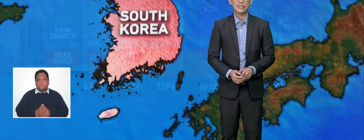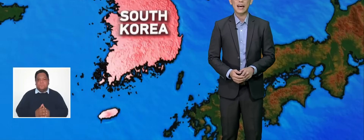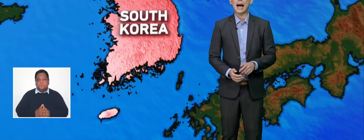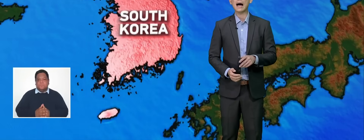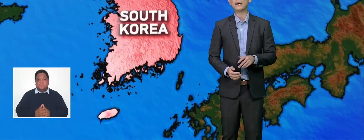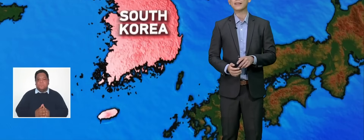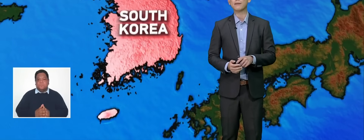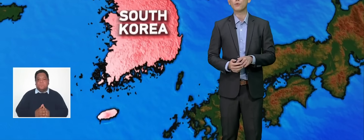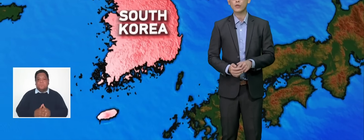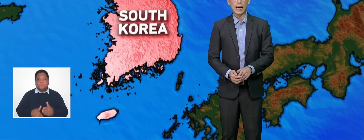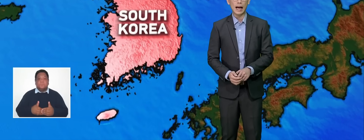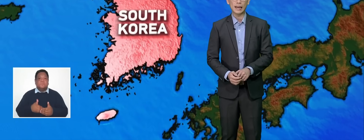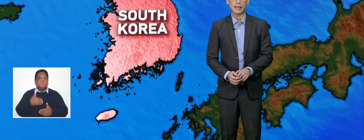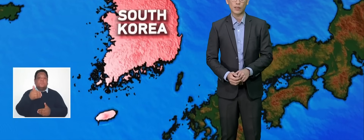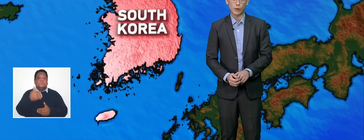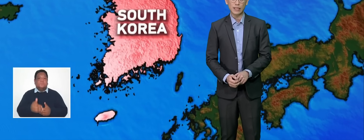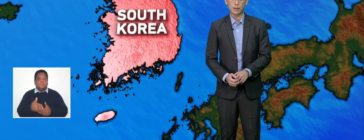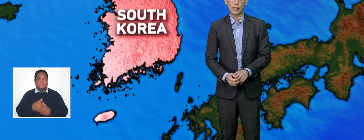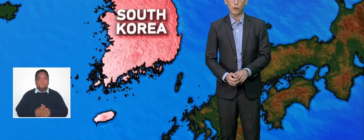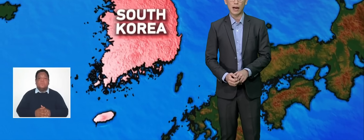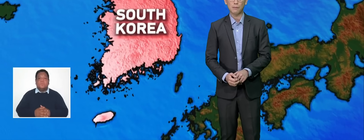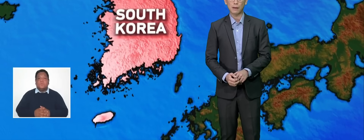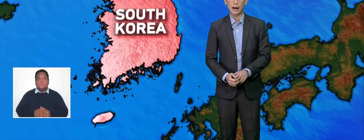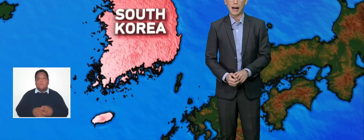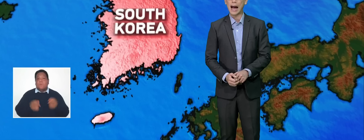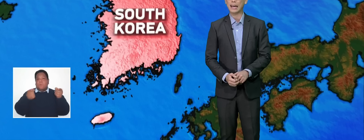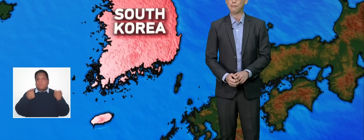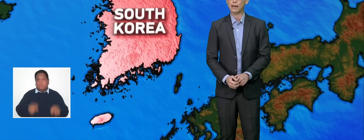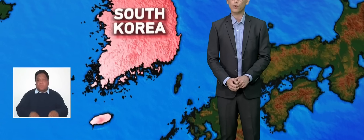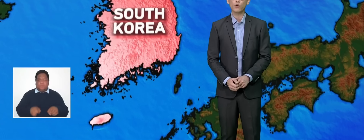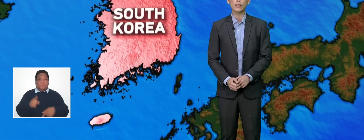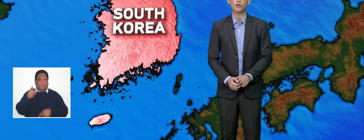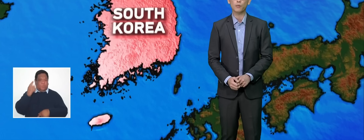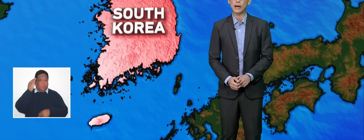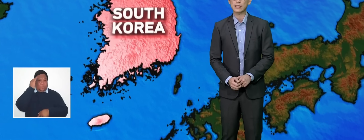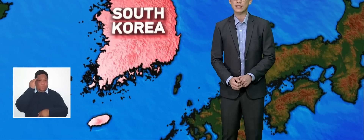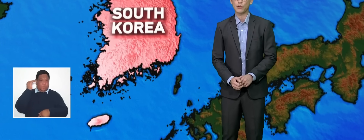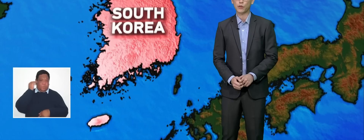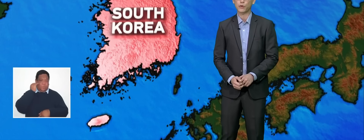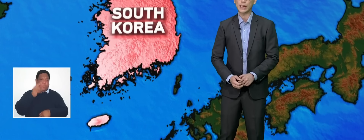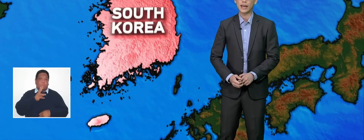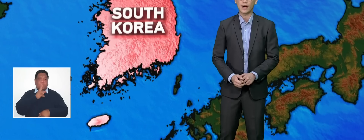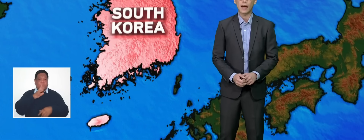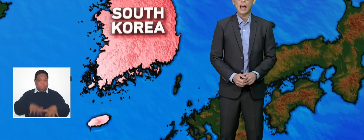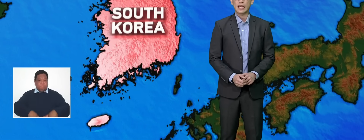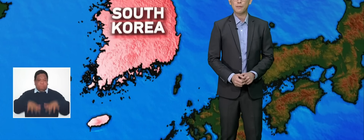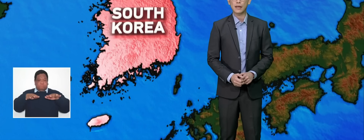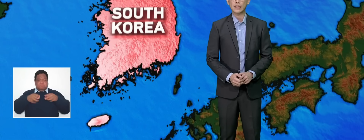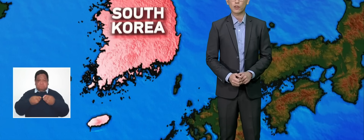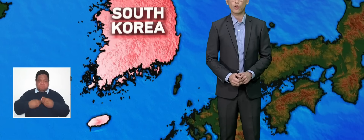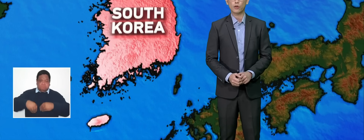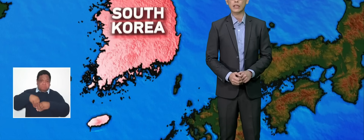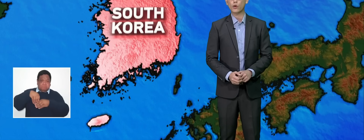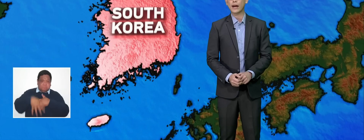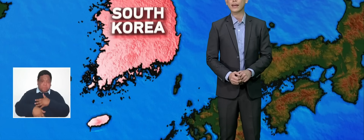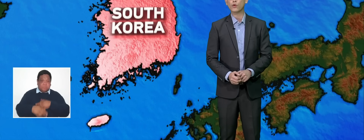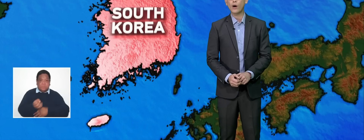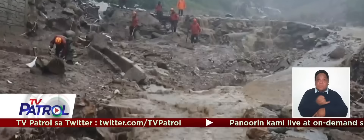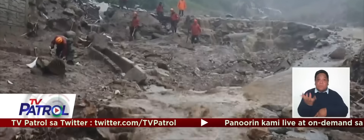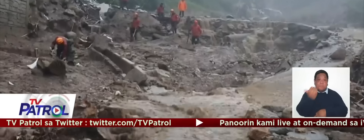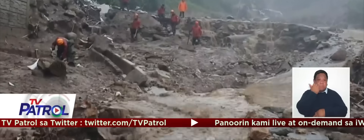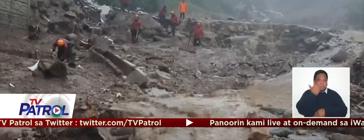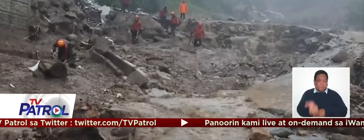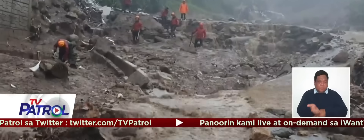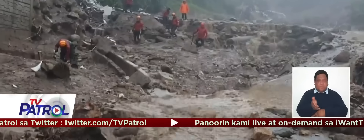Samantala, nasa 40 na ang nasawi sa malawakang pagbaha at pagguho ng lupa sa South Korea. 13 rito ang